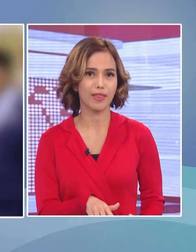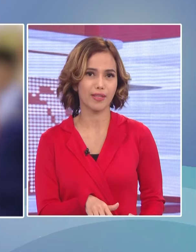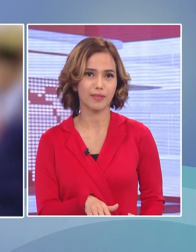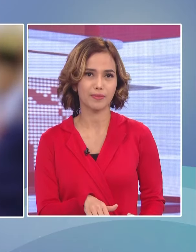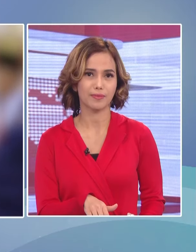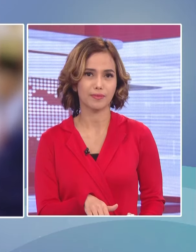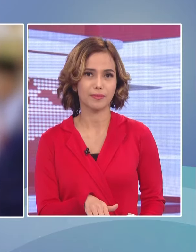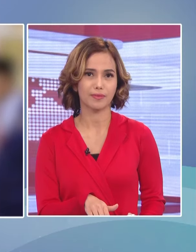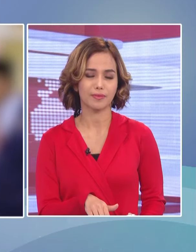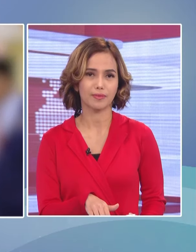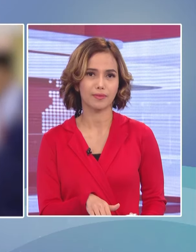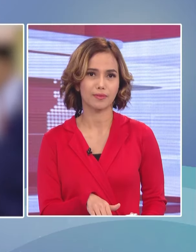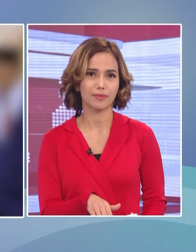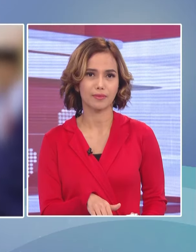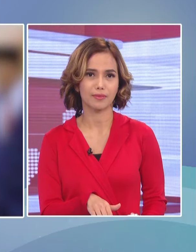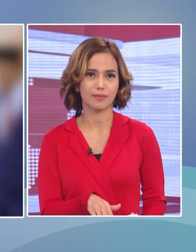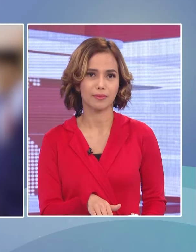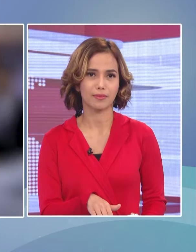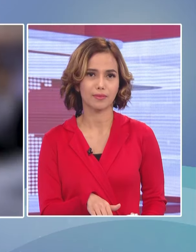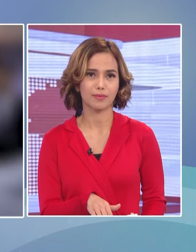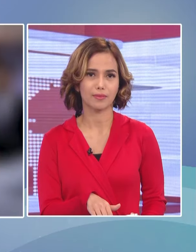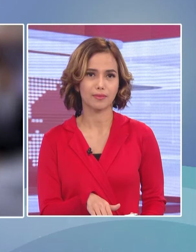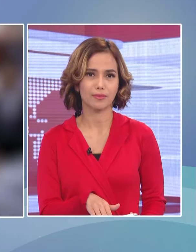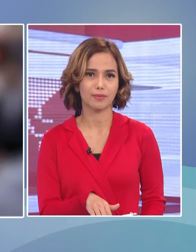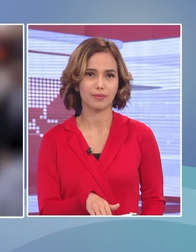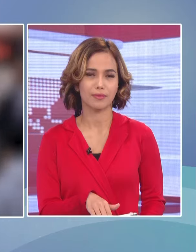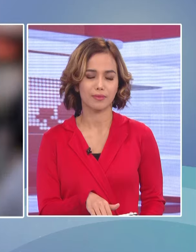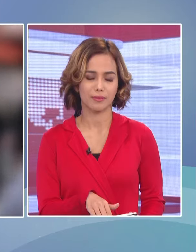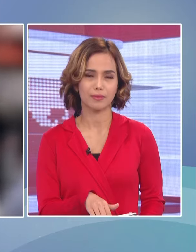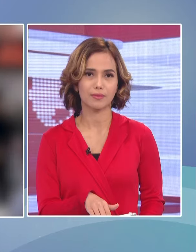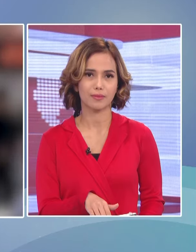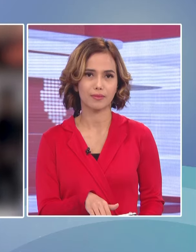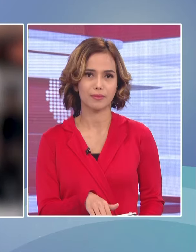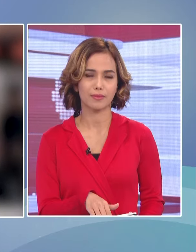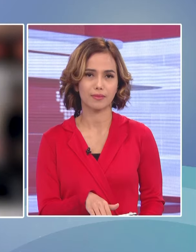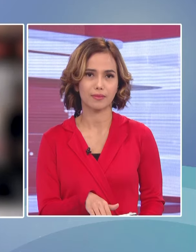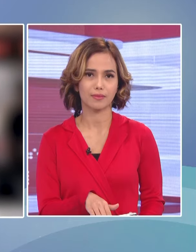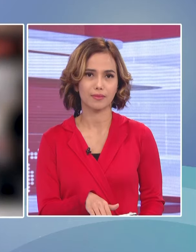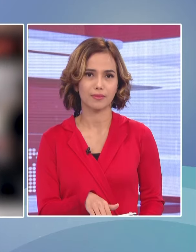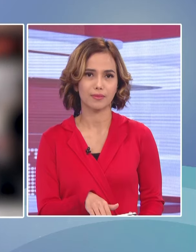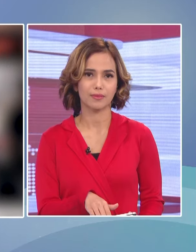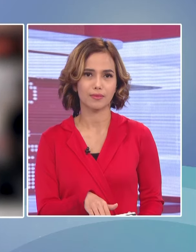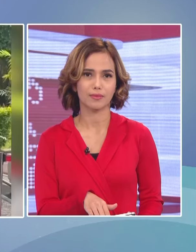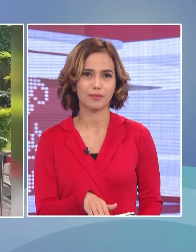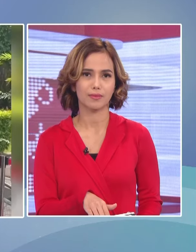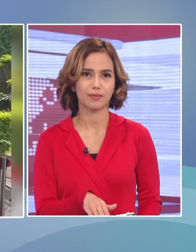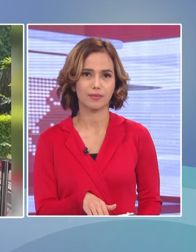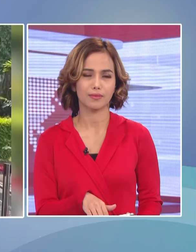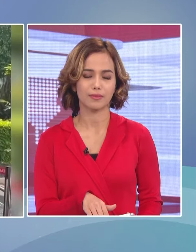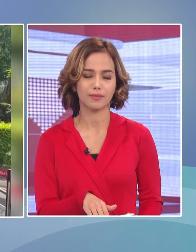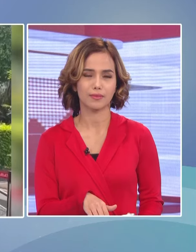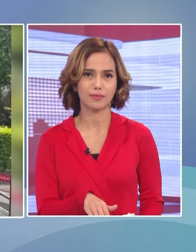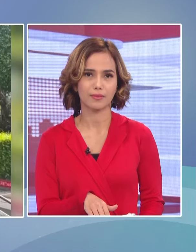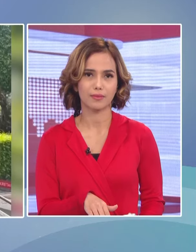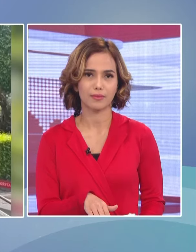pemerintahan baru nanti? Nah, berbicara tentang pertumbuhan ekonomi yang berkualitas, kita reverse